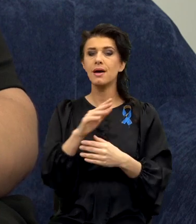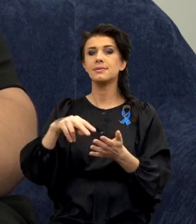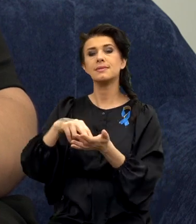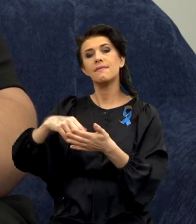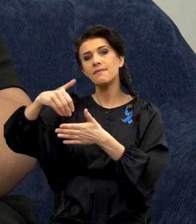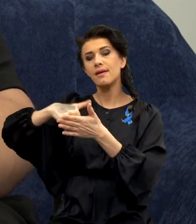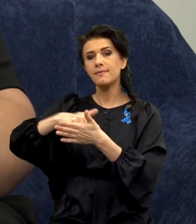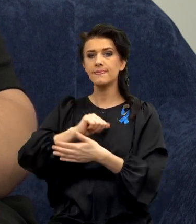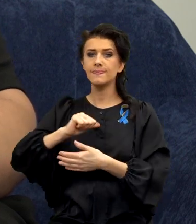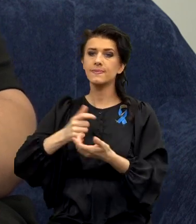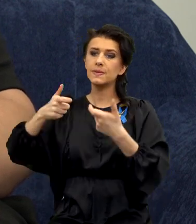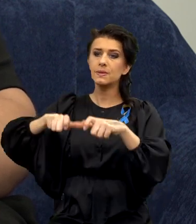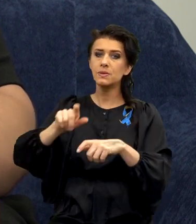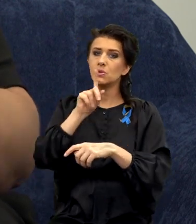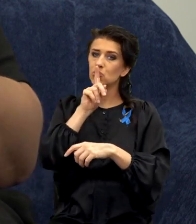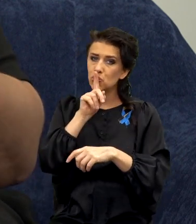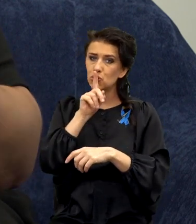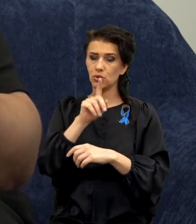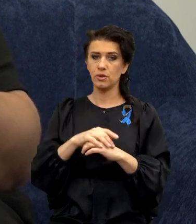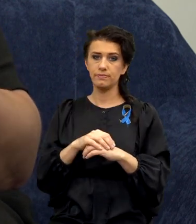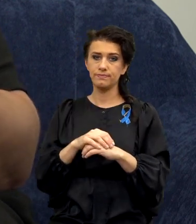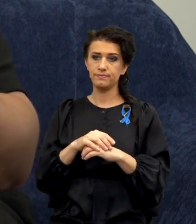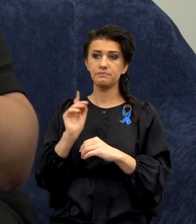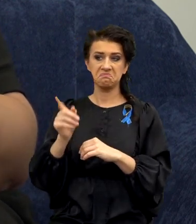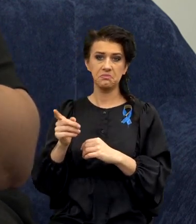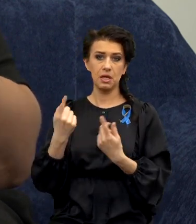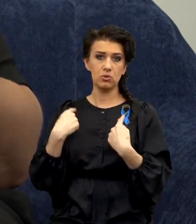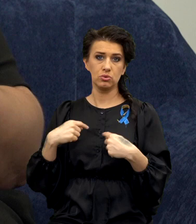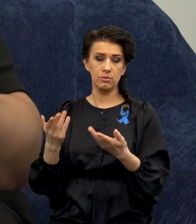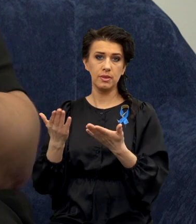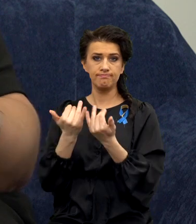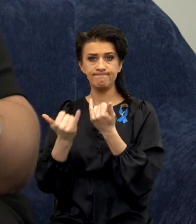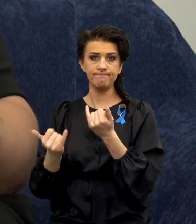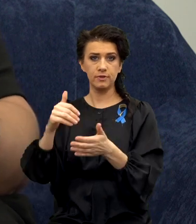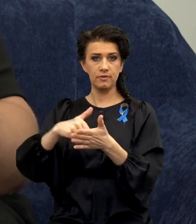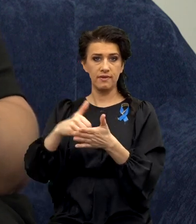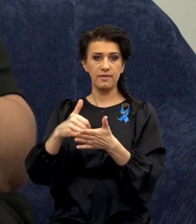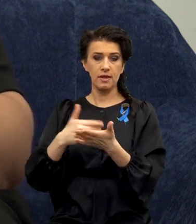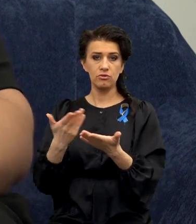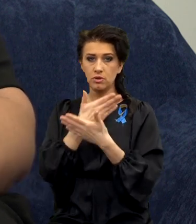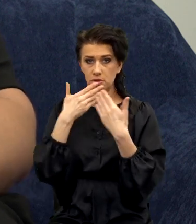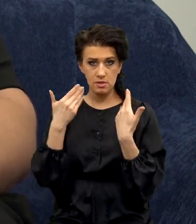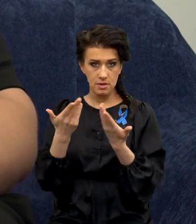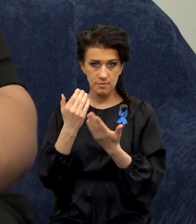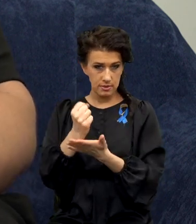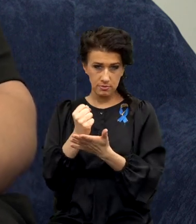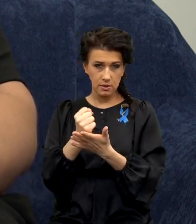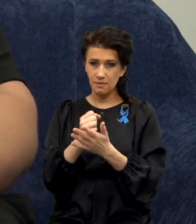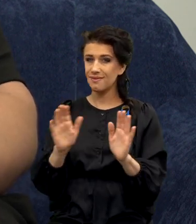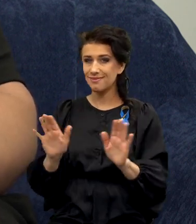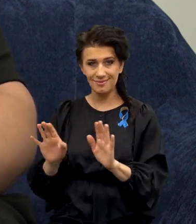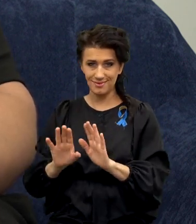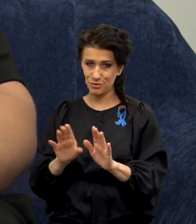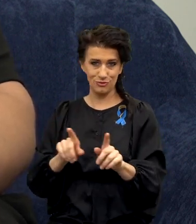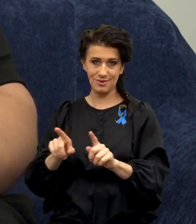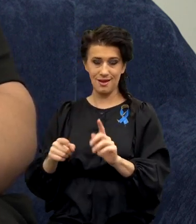w sobie, siedzi sobie cichutko, to nie znaczy, że ona tych różnych wewnętrznych swoich rozterek nie ma w tym momencie. Ale z